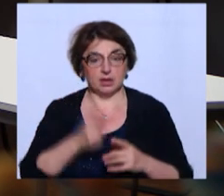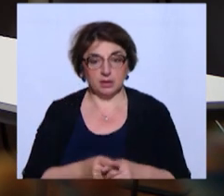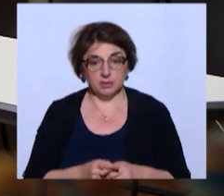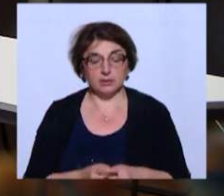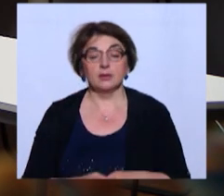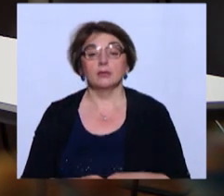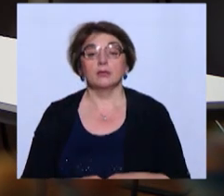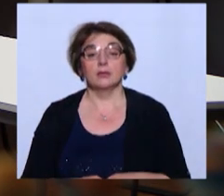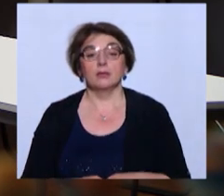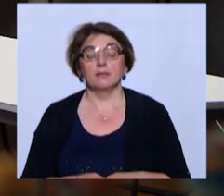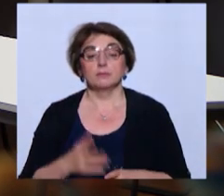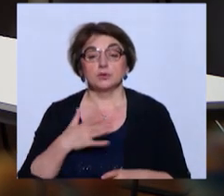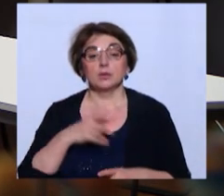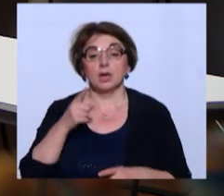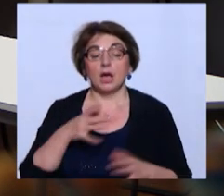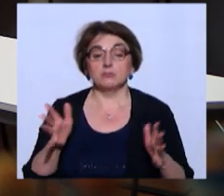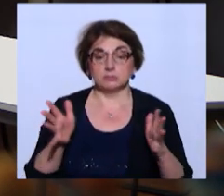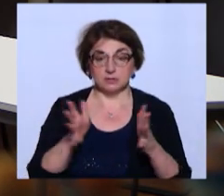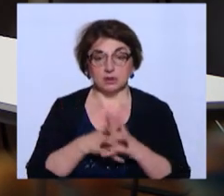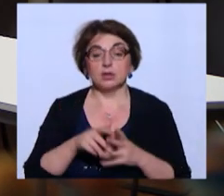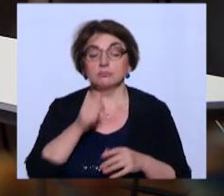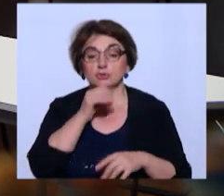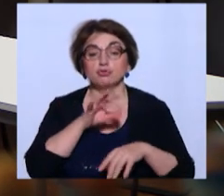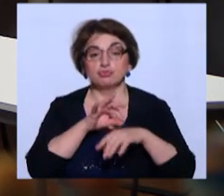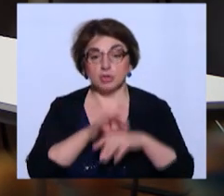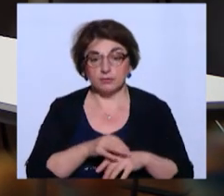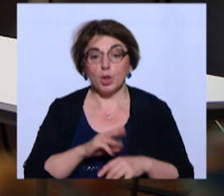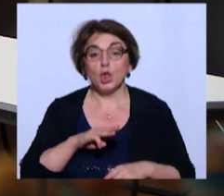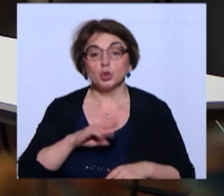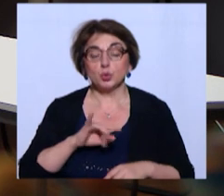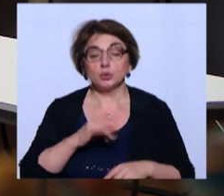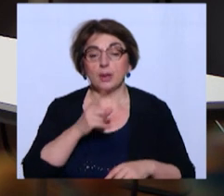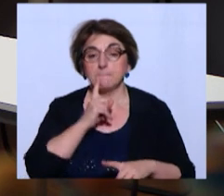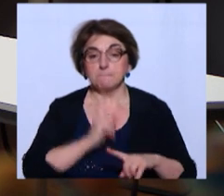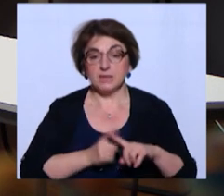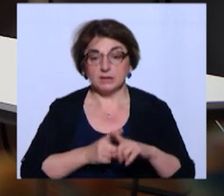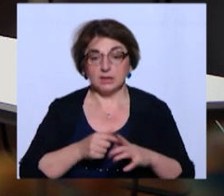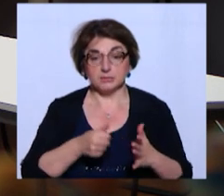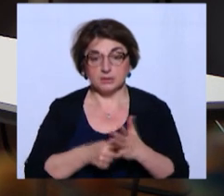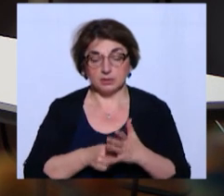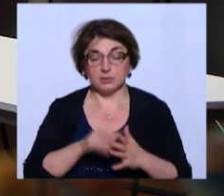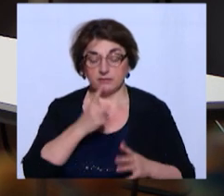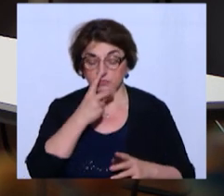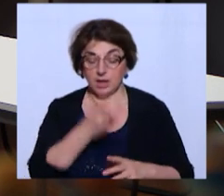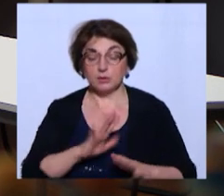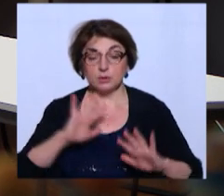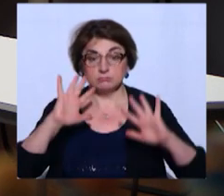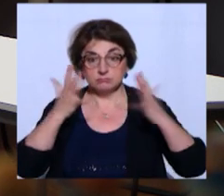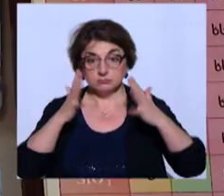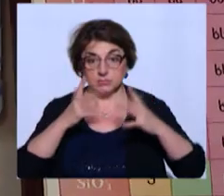არიან ბზინვარე და ჩვენ ამ რეაქციებსაც დღეს ჩავატარებთ მტუტე მეტალებთან და კიდევ ერთხელ დარწმუნდებით მათ